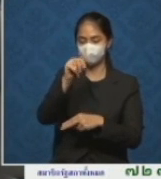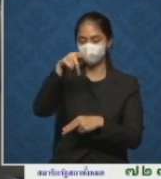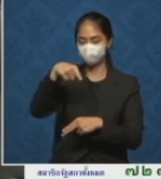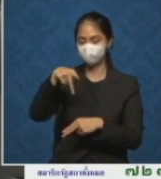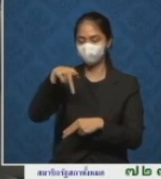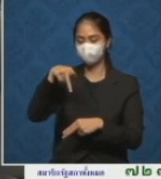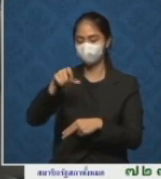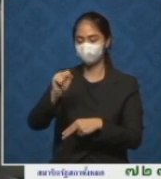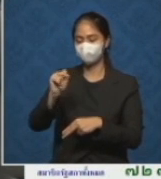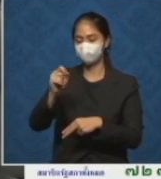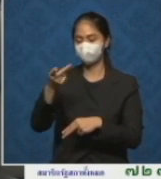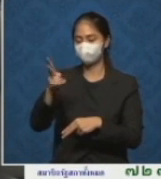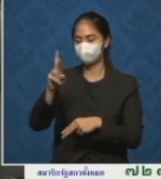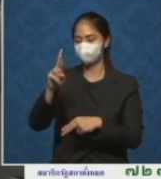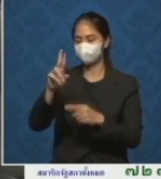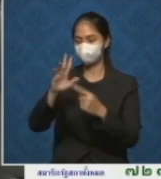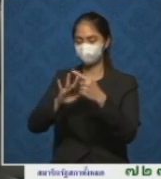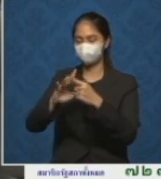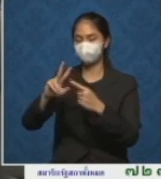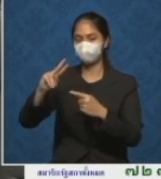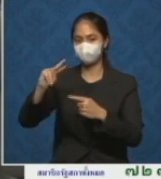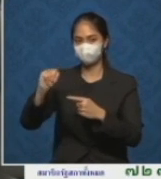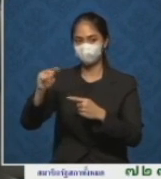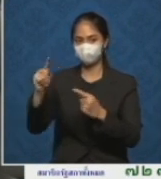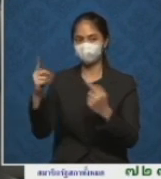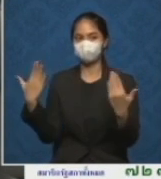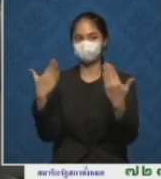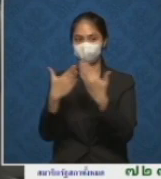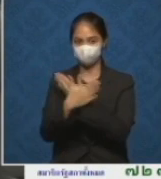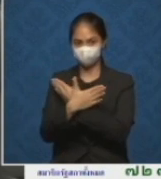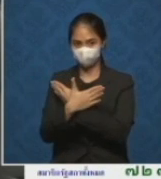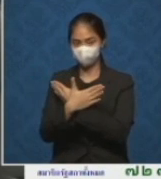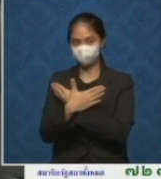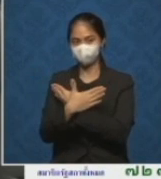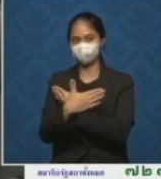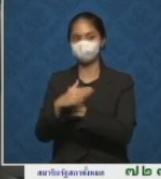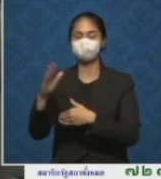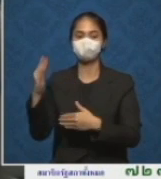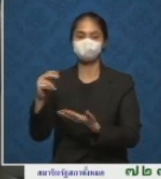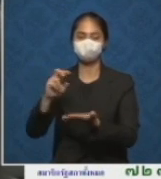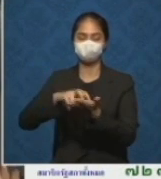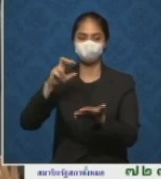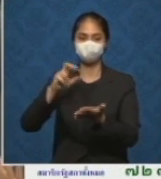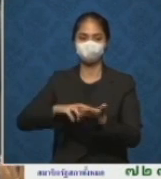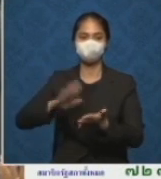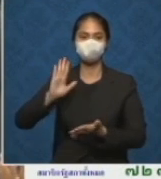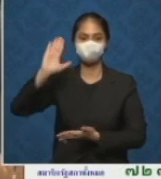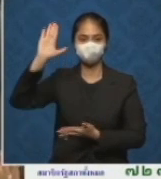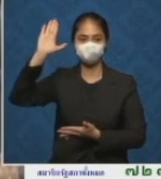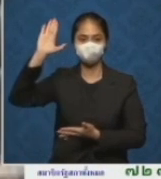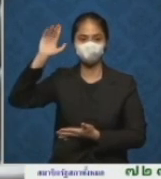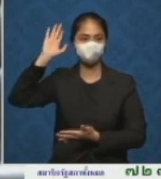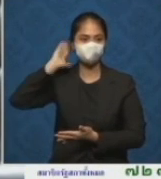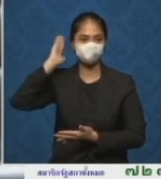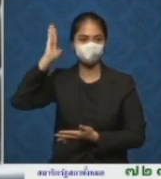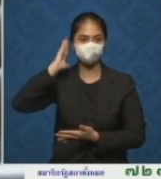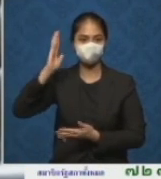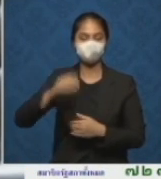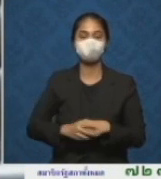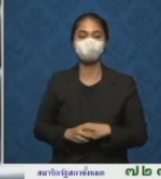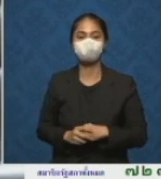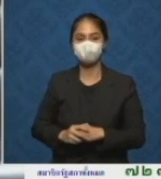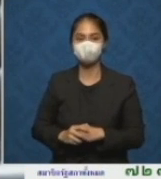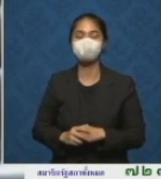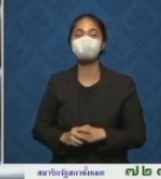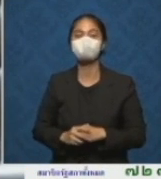ยเป็นนายวีระบูลเสมาทองขอผู้รับรองค่ะ ขอผู้รับรองนะครับครับได้เปลี่ยนจากคุณน